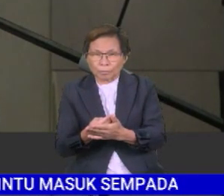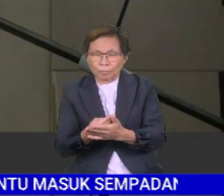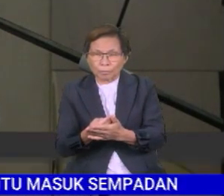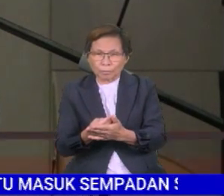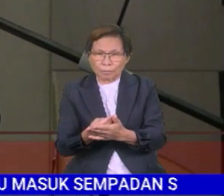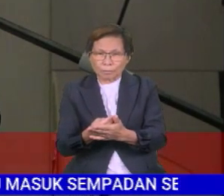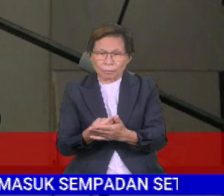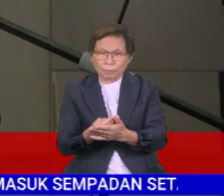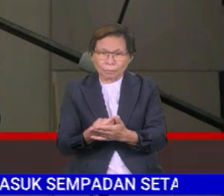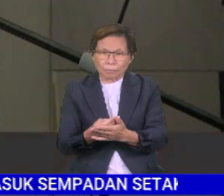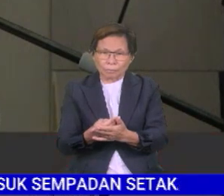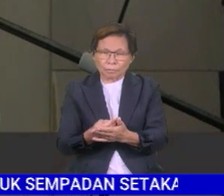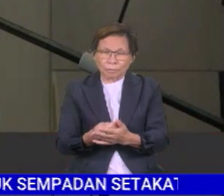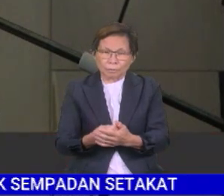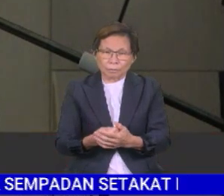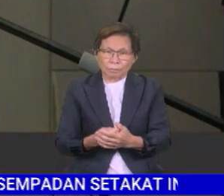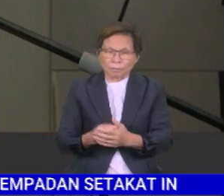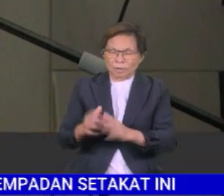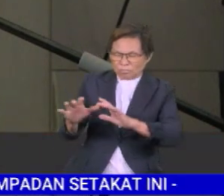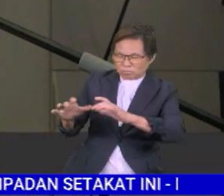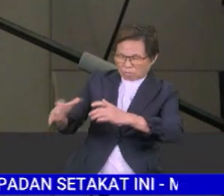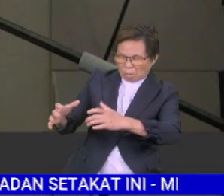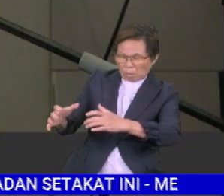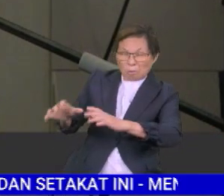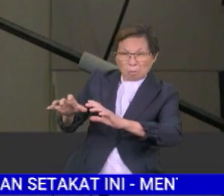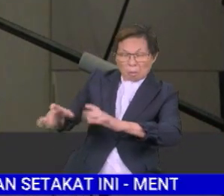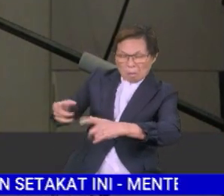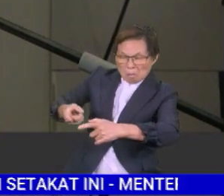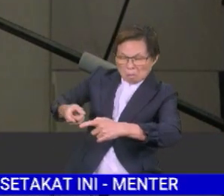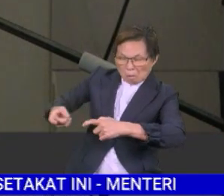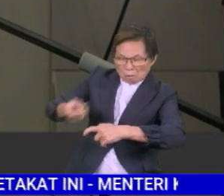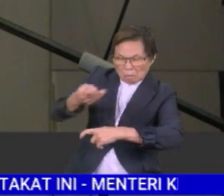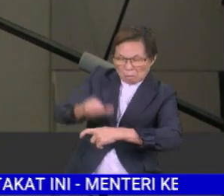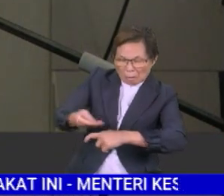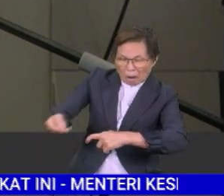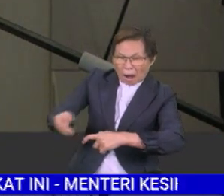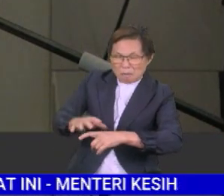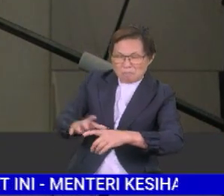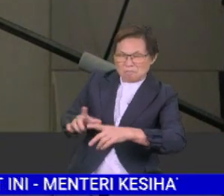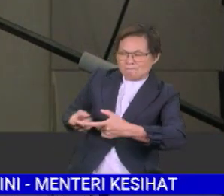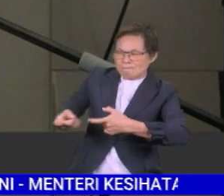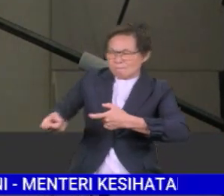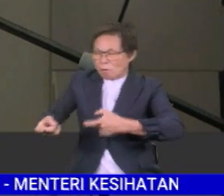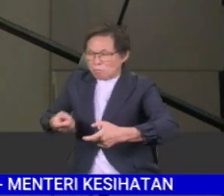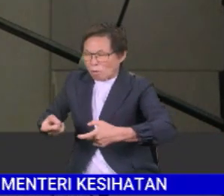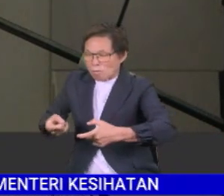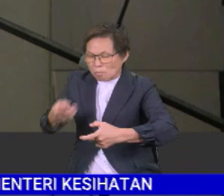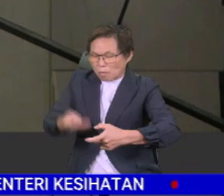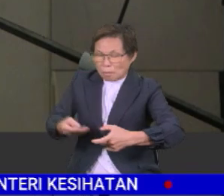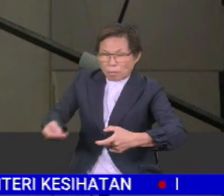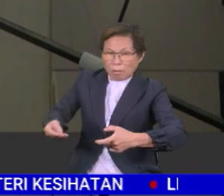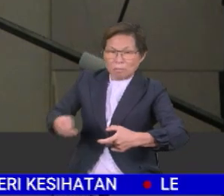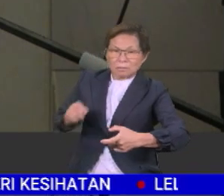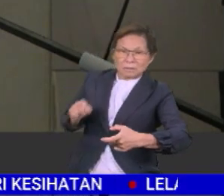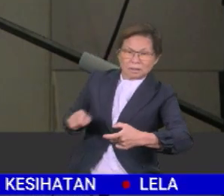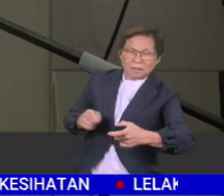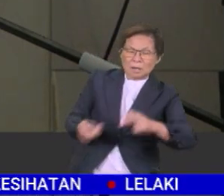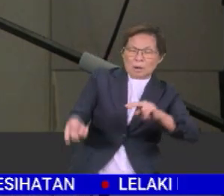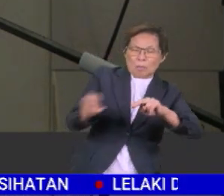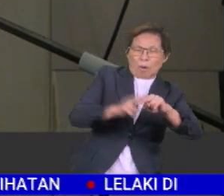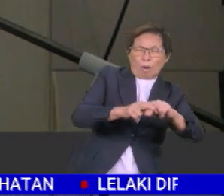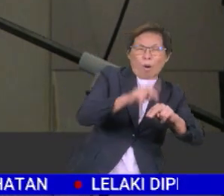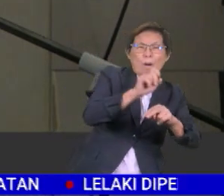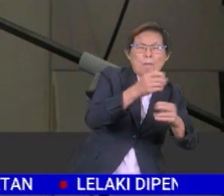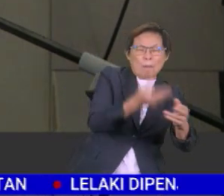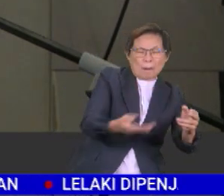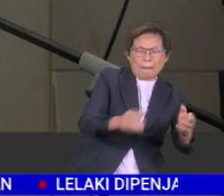continue. Cartels and monopolies must not be allowed to exist, affecting higher costs of living,